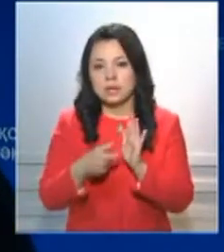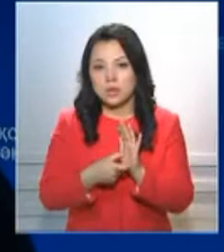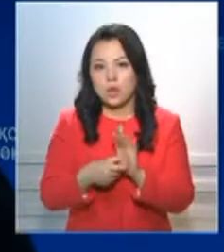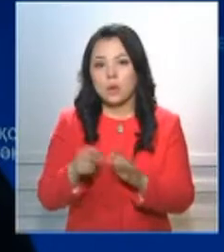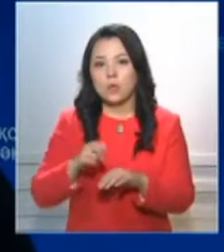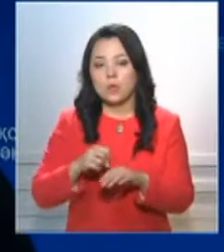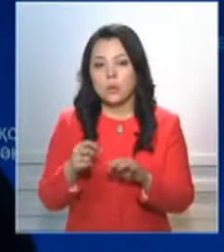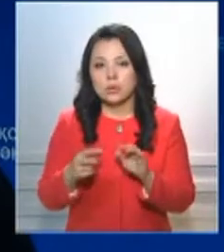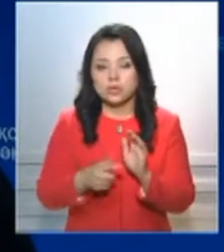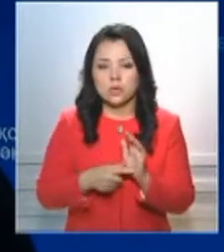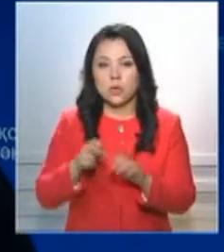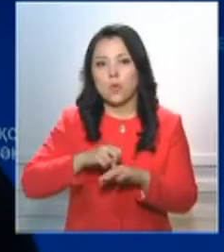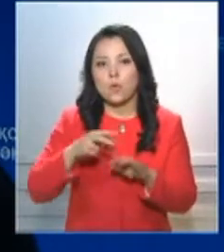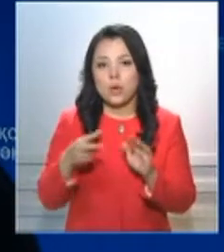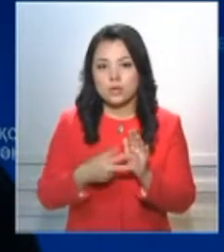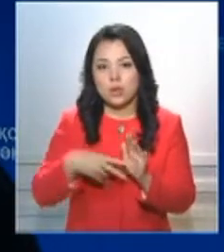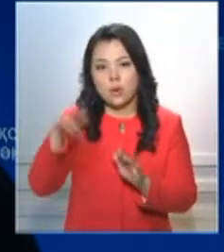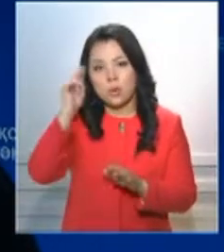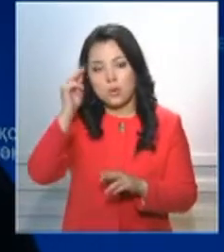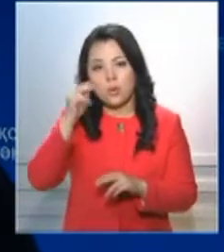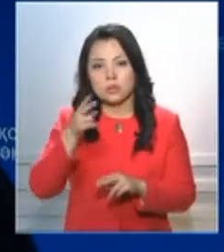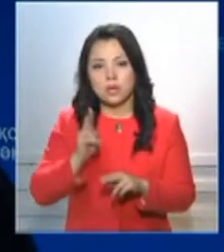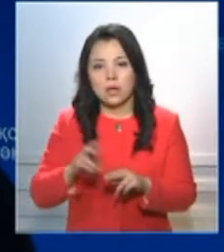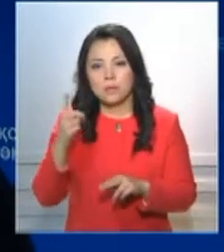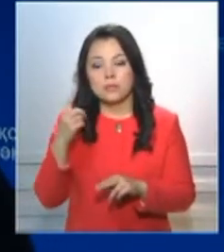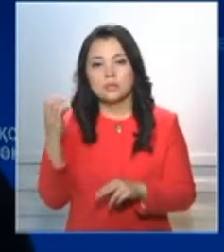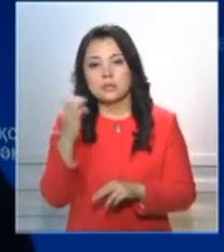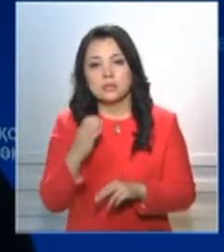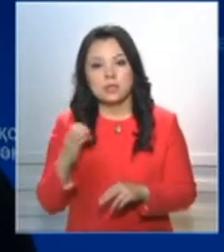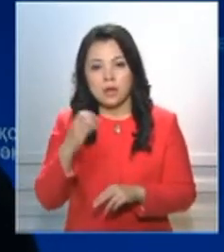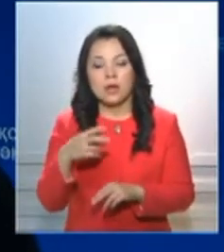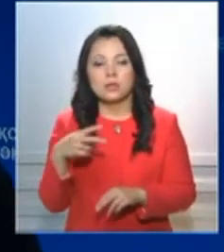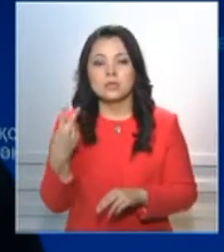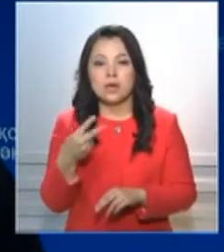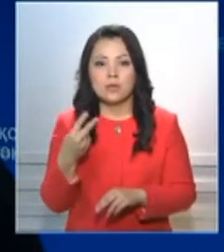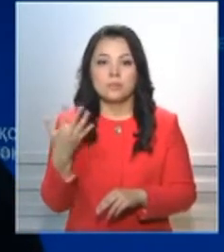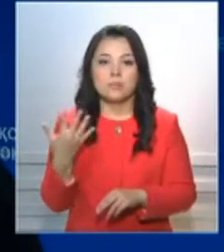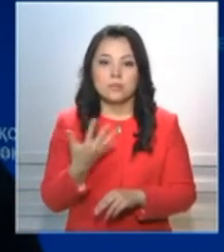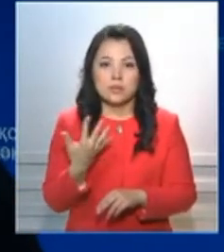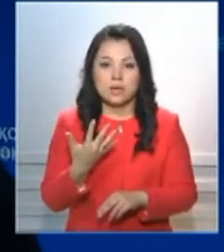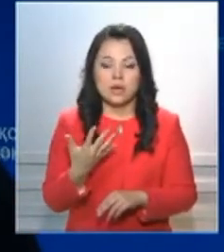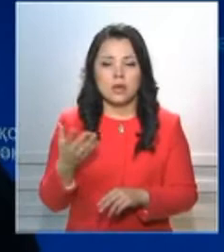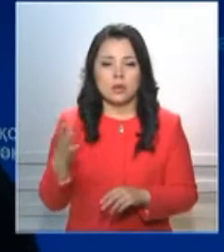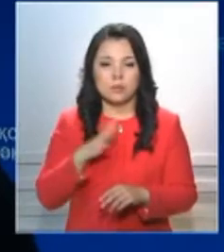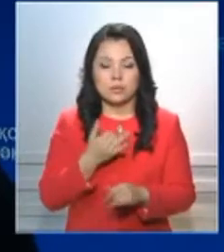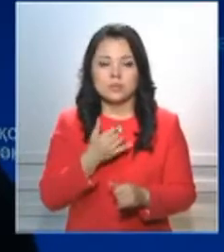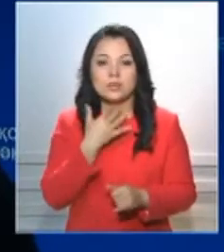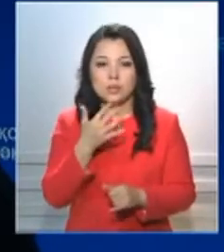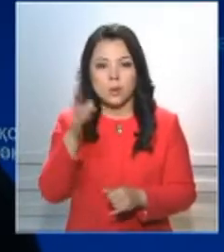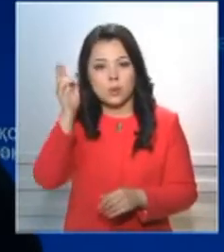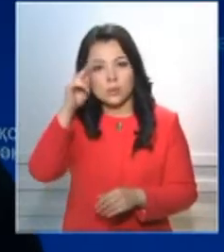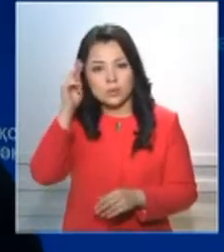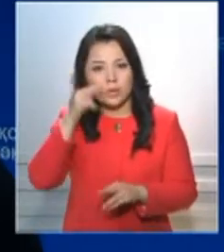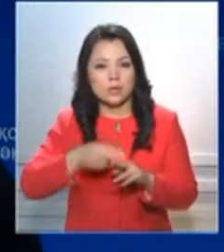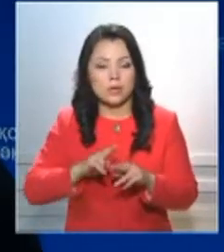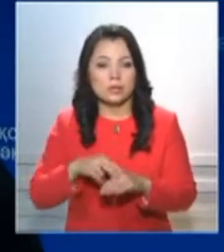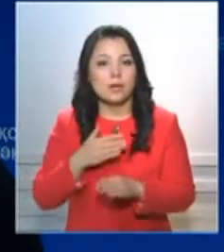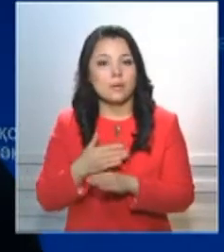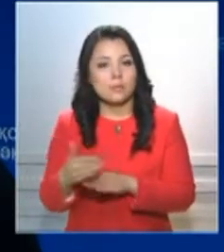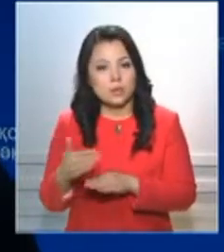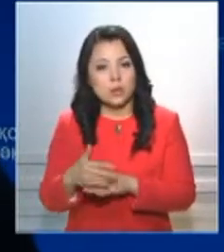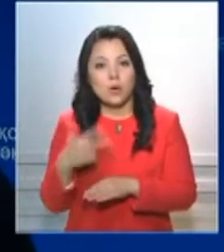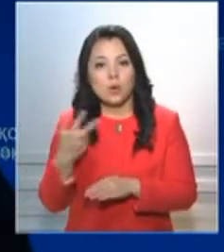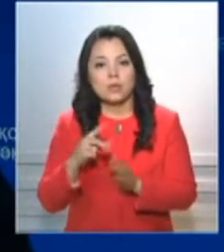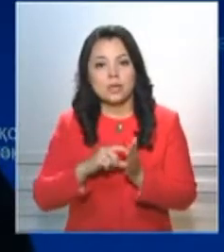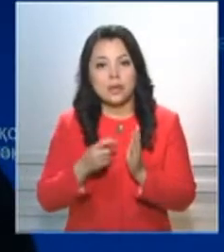17-18 оқу жылында, 17 жылдың 42-інде 2-ші, 5-ші, 7-ші сыныптар келесі, сонан кейінгі 3-ші